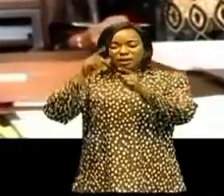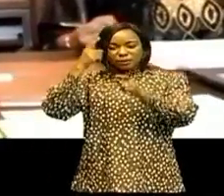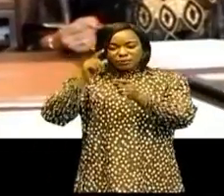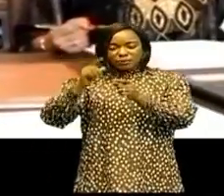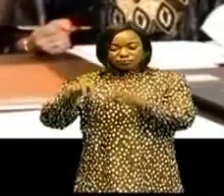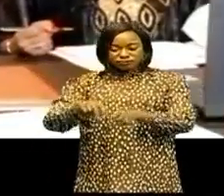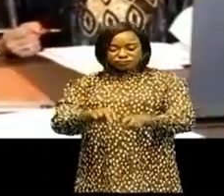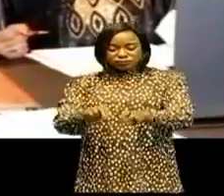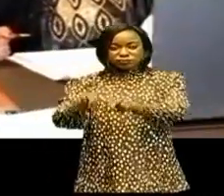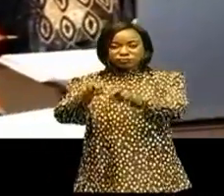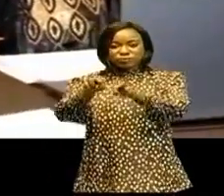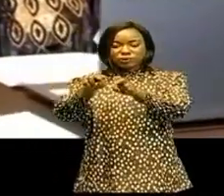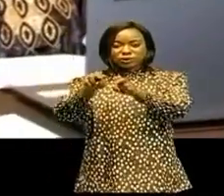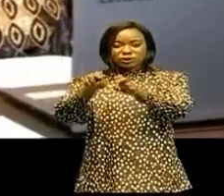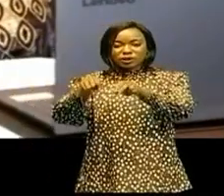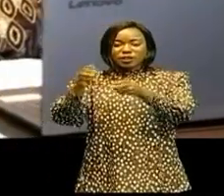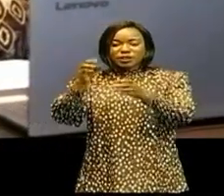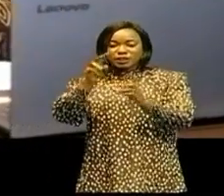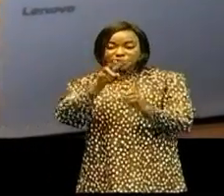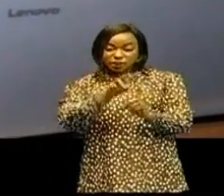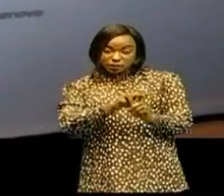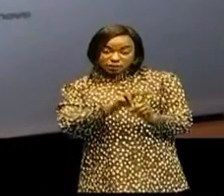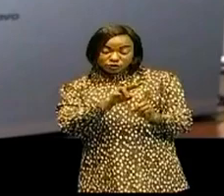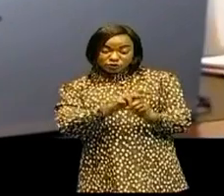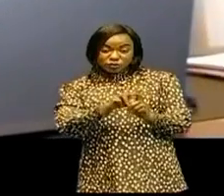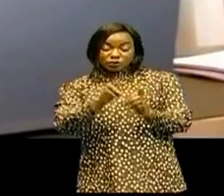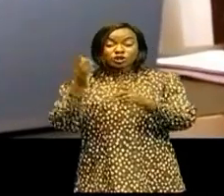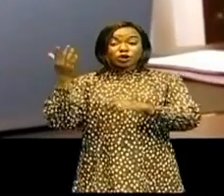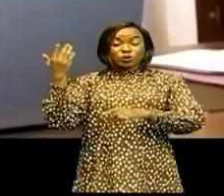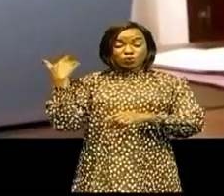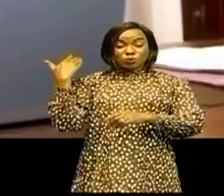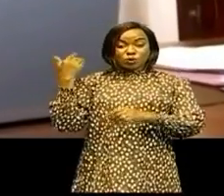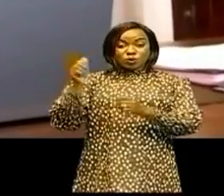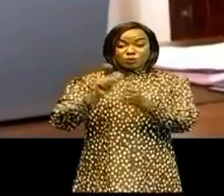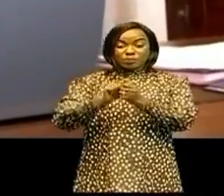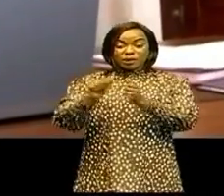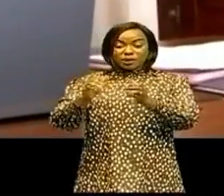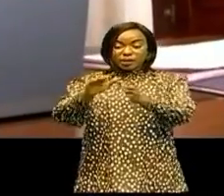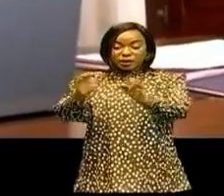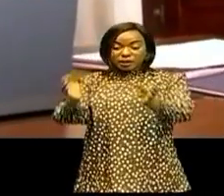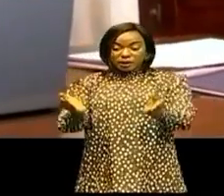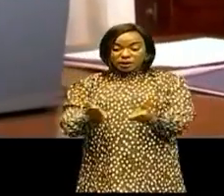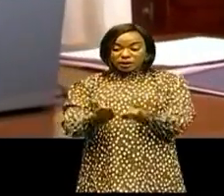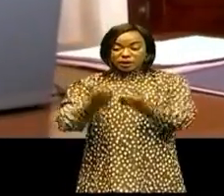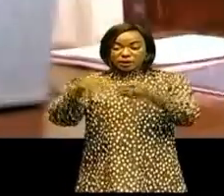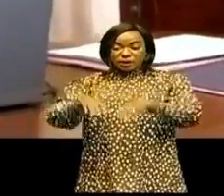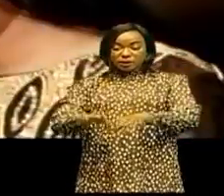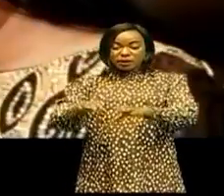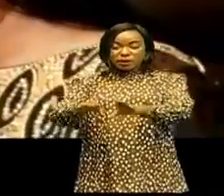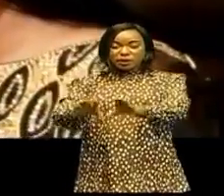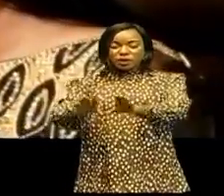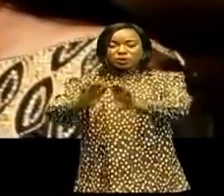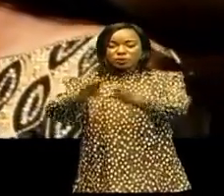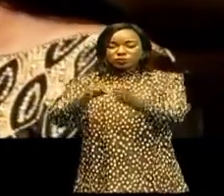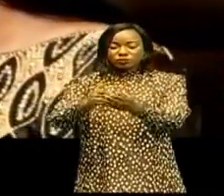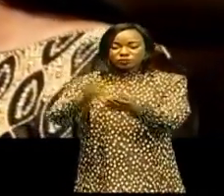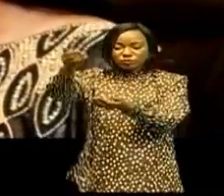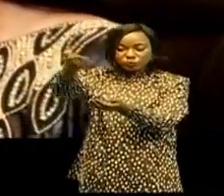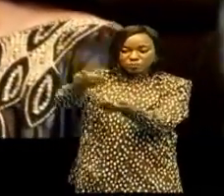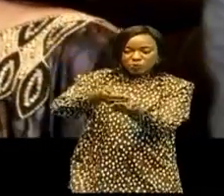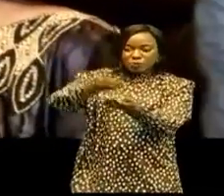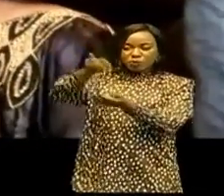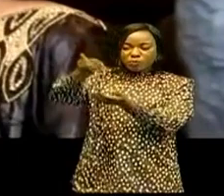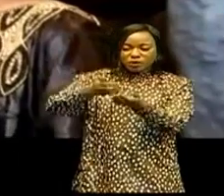schémas d'aménagement et de gestion des eaux par bassin ou sous-bassin, la collecte et l'analyse